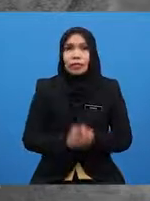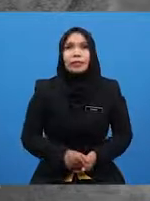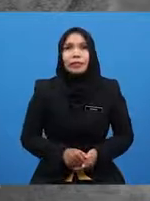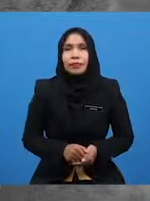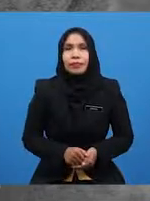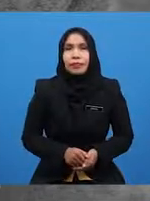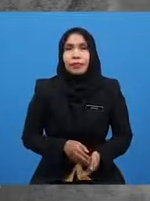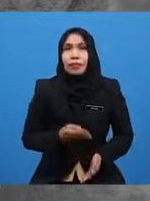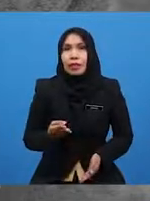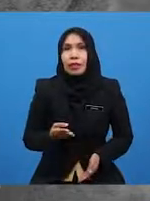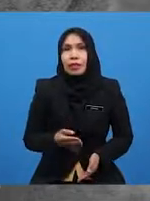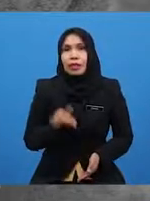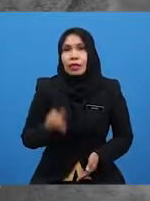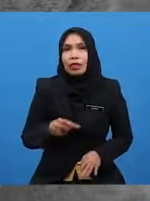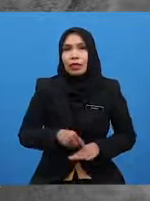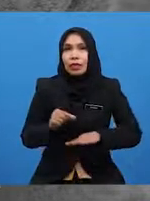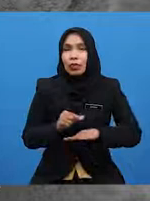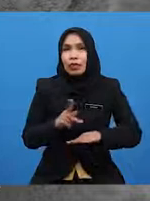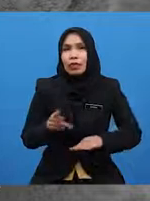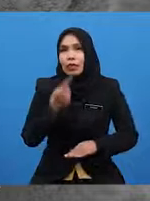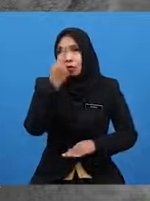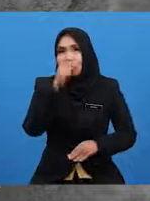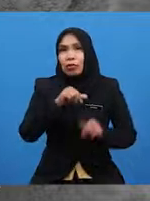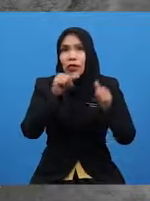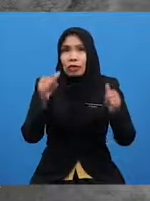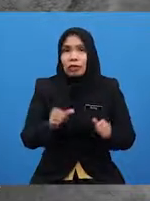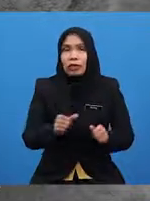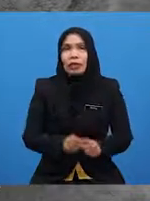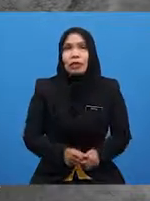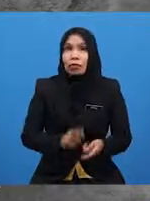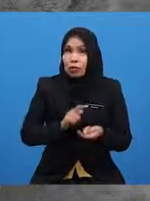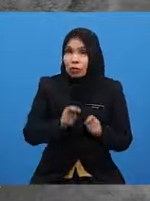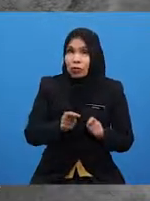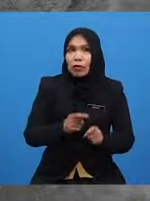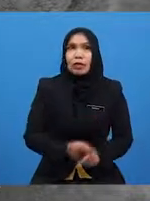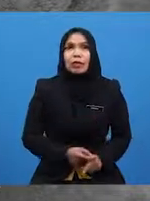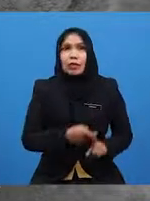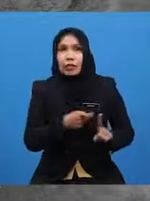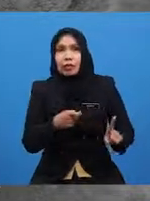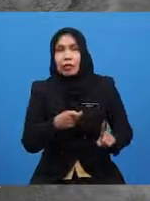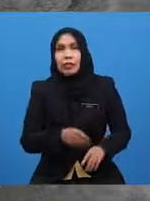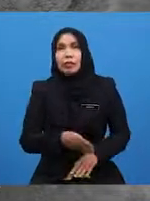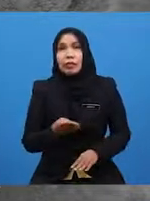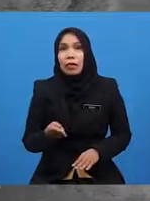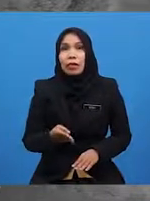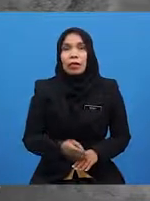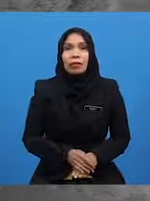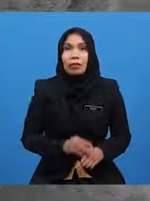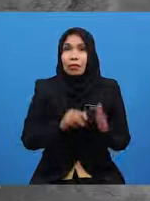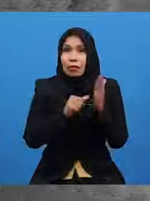beralih daripada bahan tradisional seperti batu marmar, kayu, gangsa dan